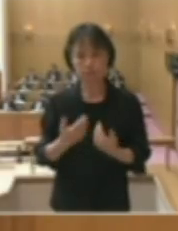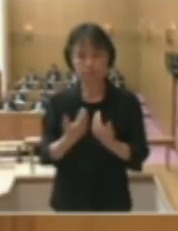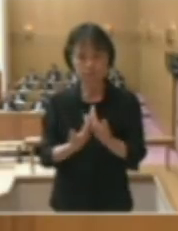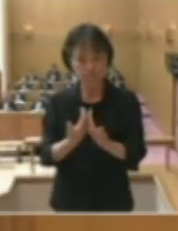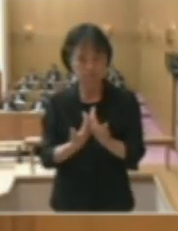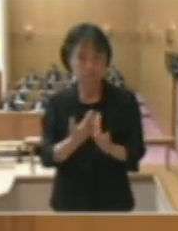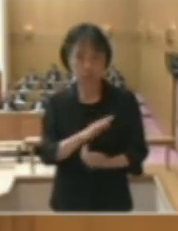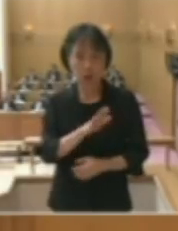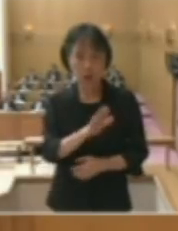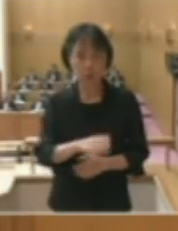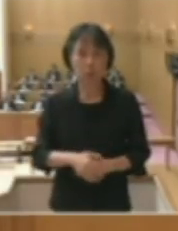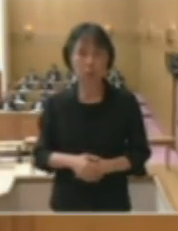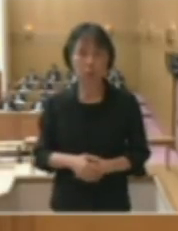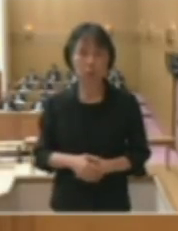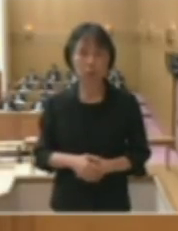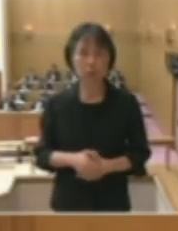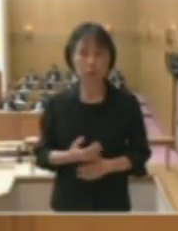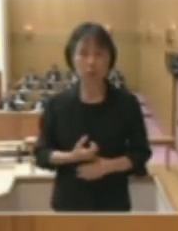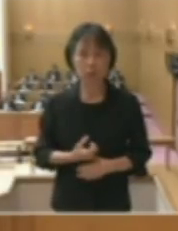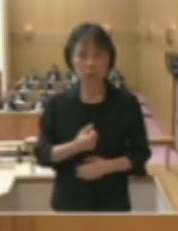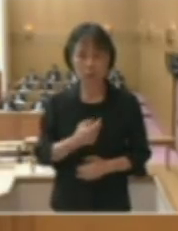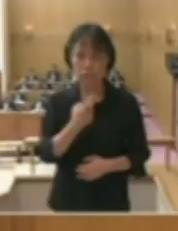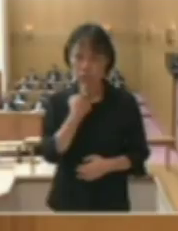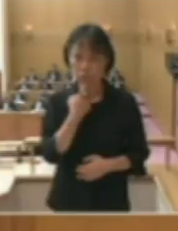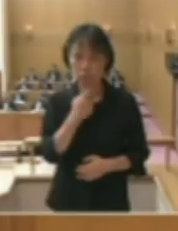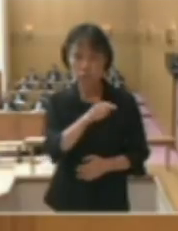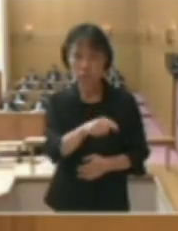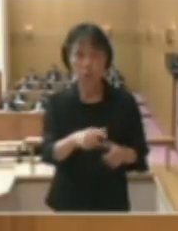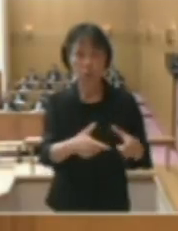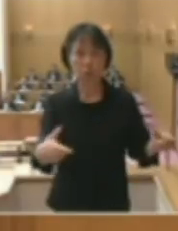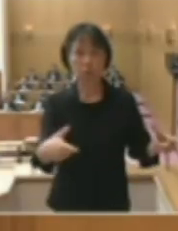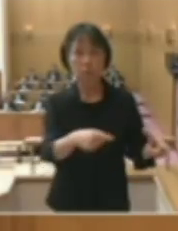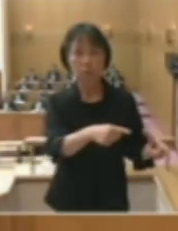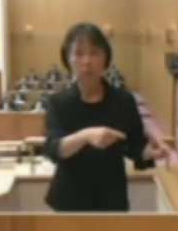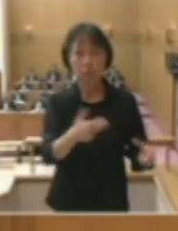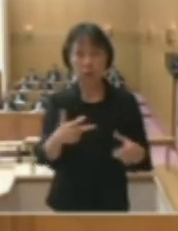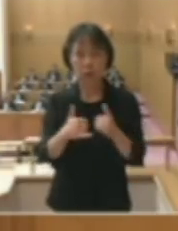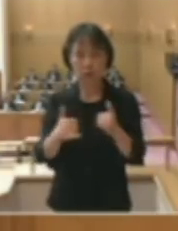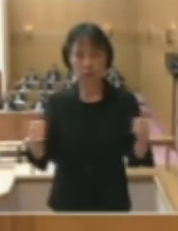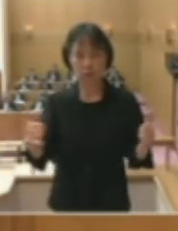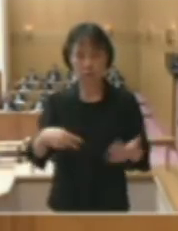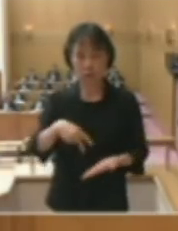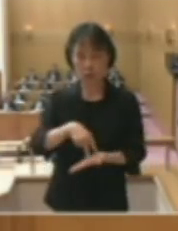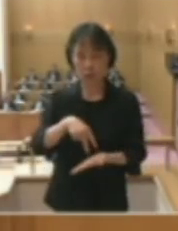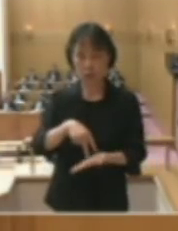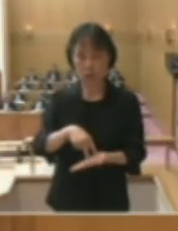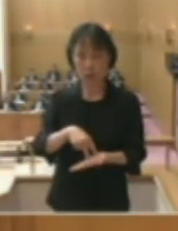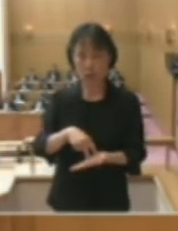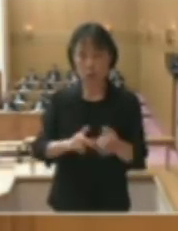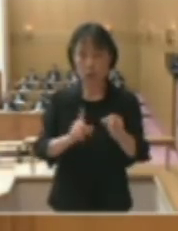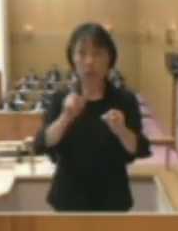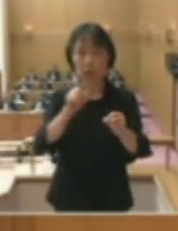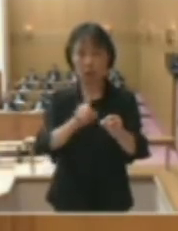感を増大させております。これでは市民目線を目指した本